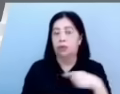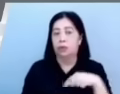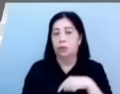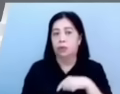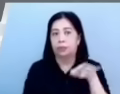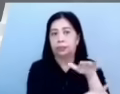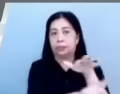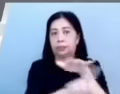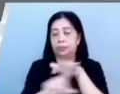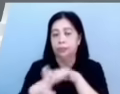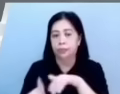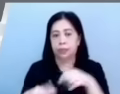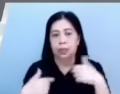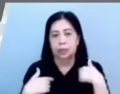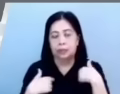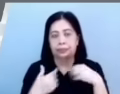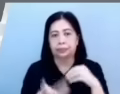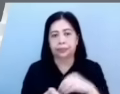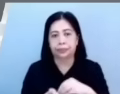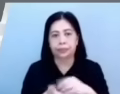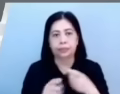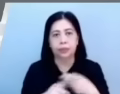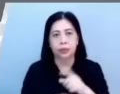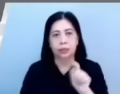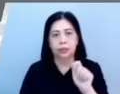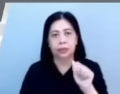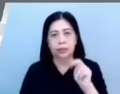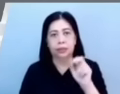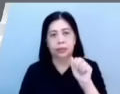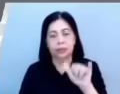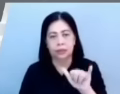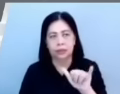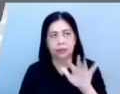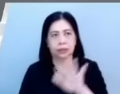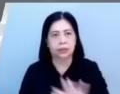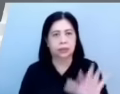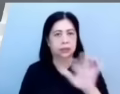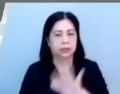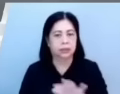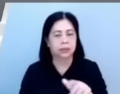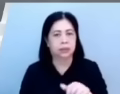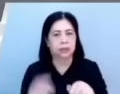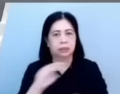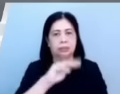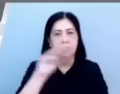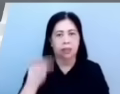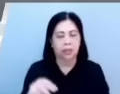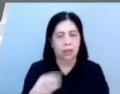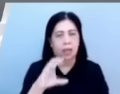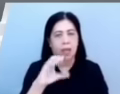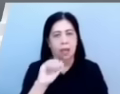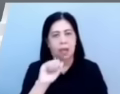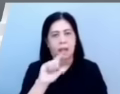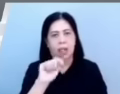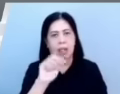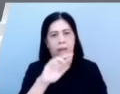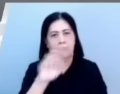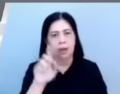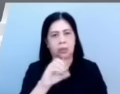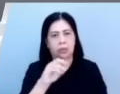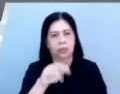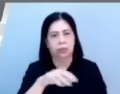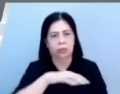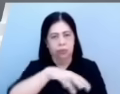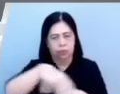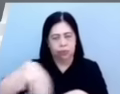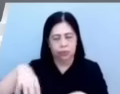yung datos po natin ay galing po sa Tanay ay most likely around areas po ng Metro Manila or Calabar Zone or yung general vicinity po ng area